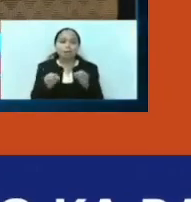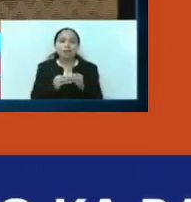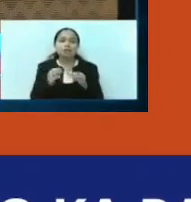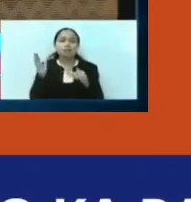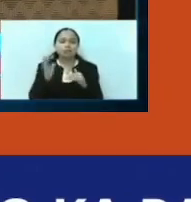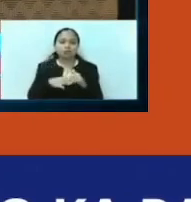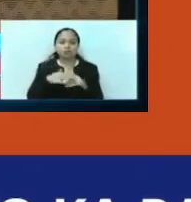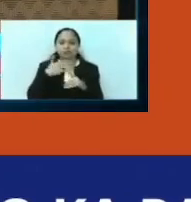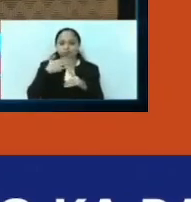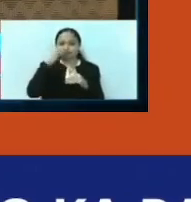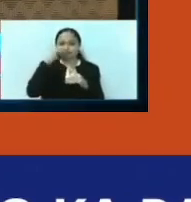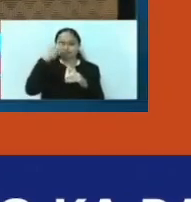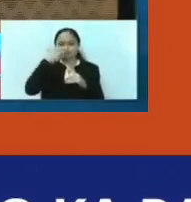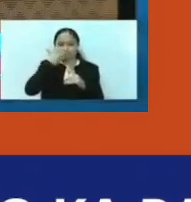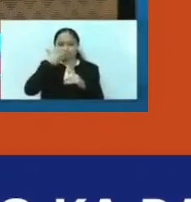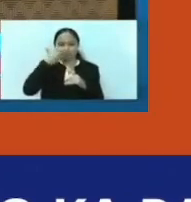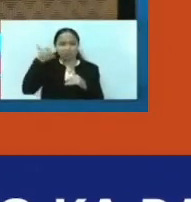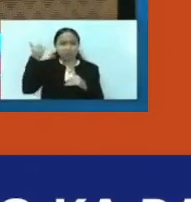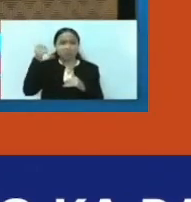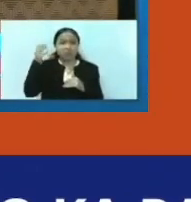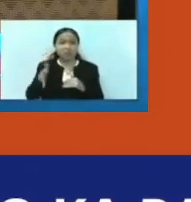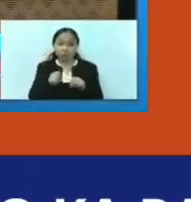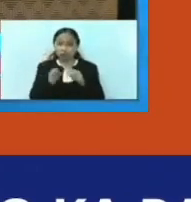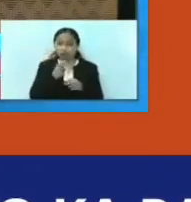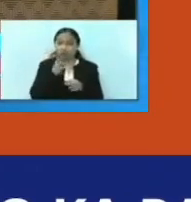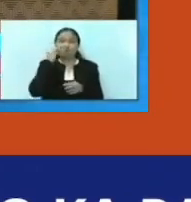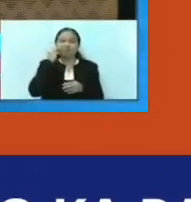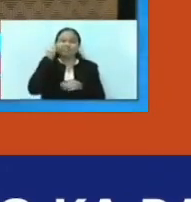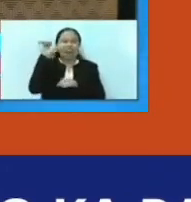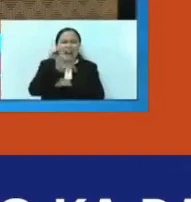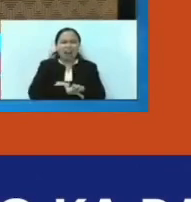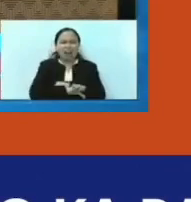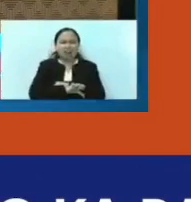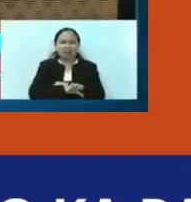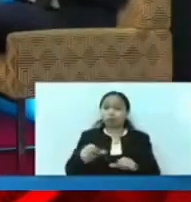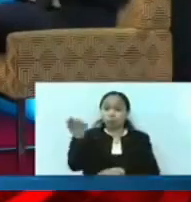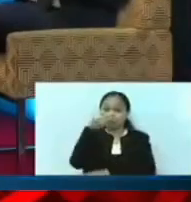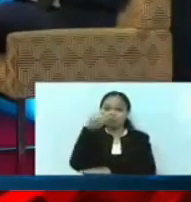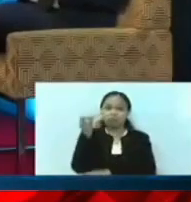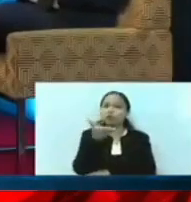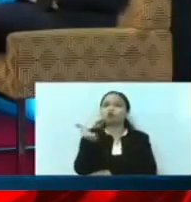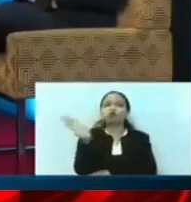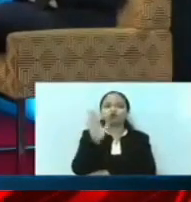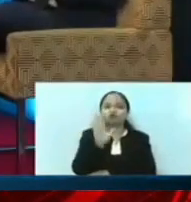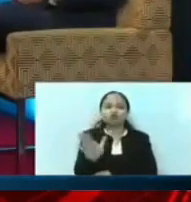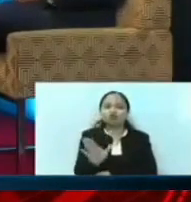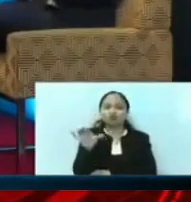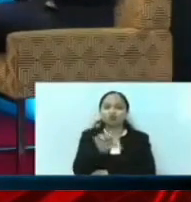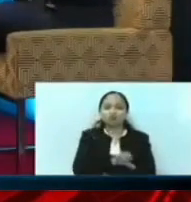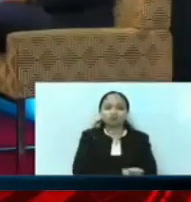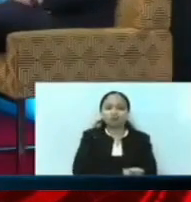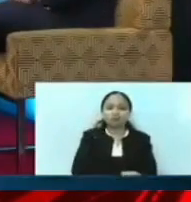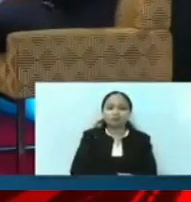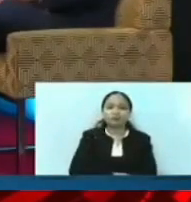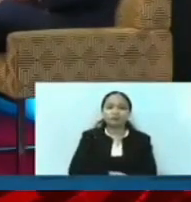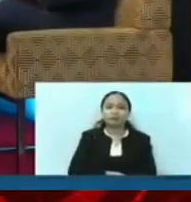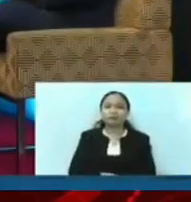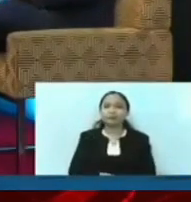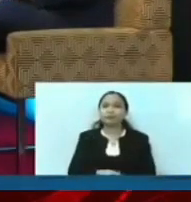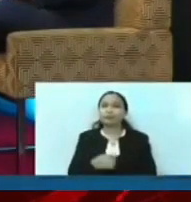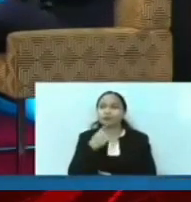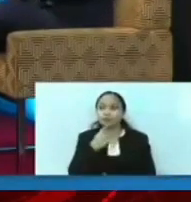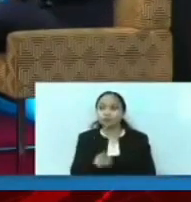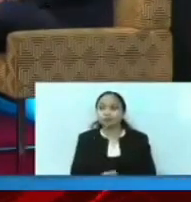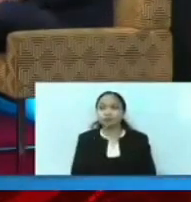kung magpapatalo ka pa, sabi nga namin ni Sir Joe kanina sa Baptist Lunch, it's your choice. Tandaan ninyo, young people, ang sabi dyan ng Bible, this